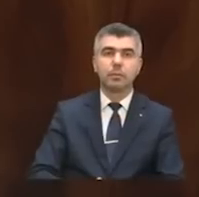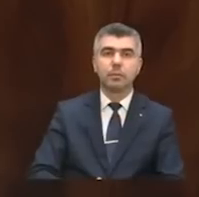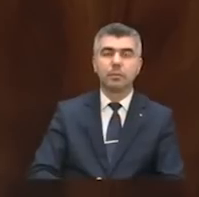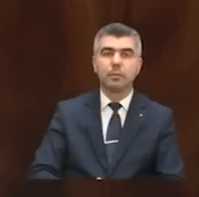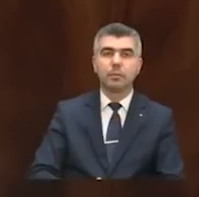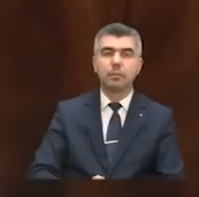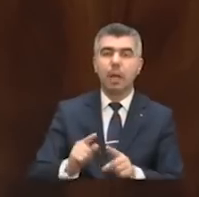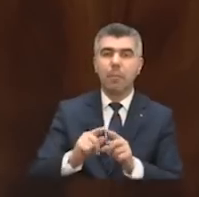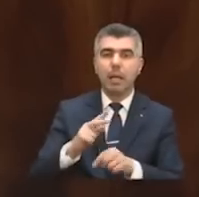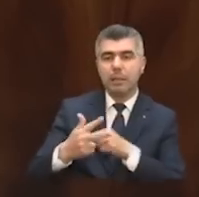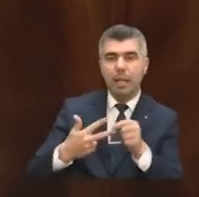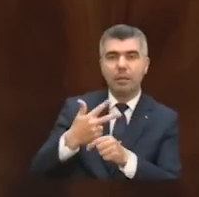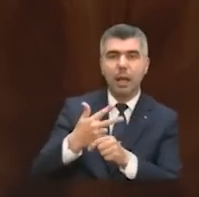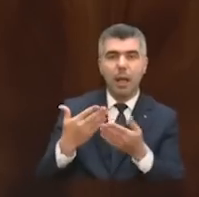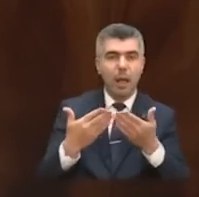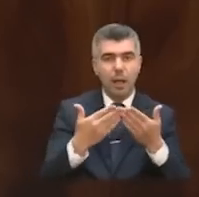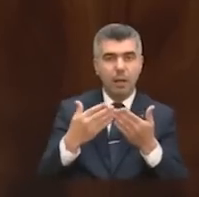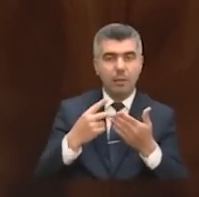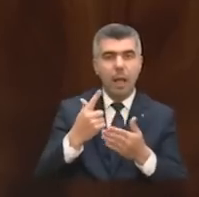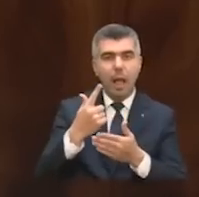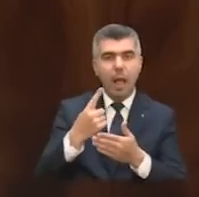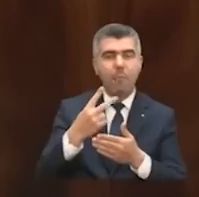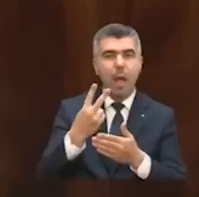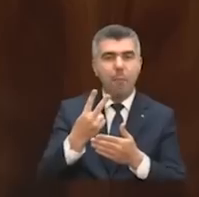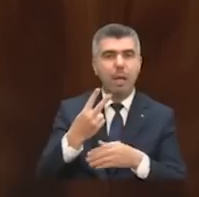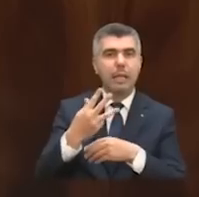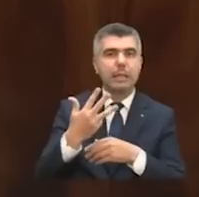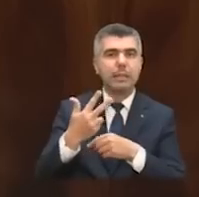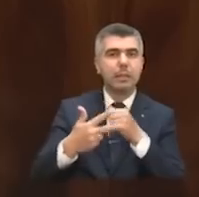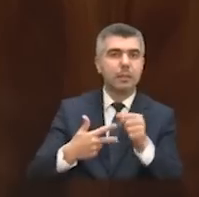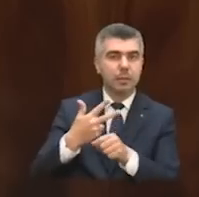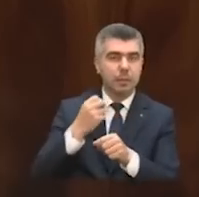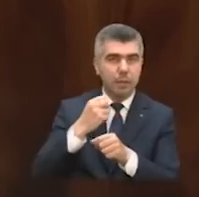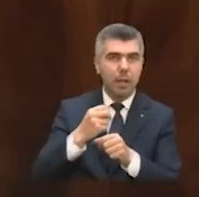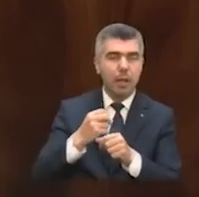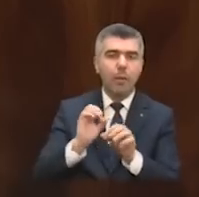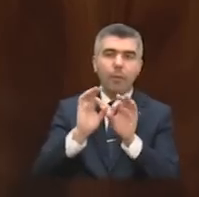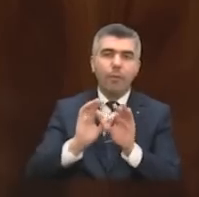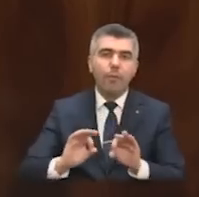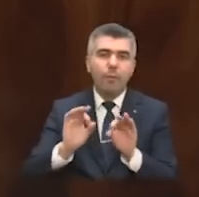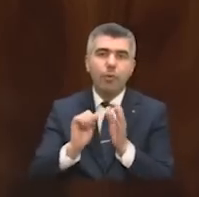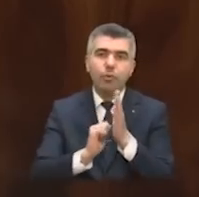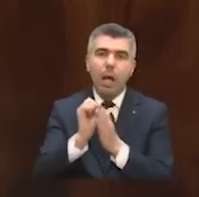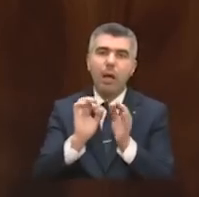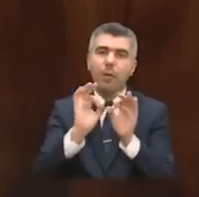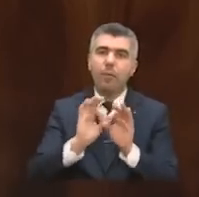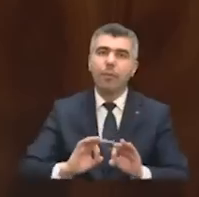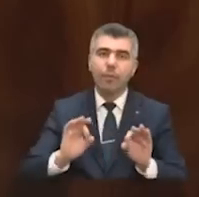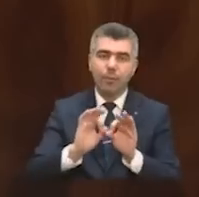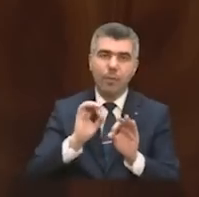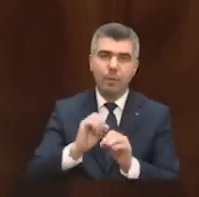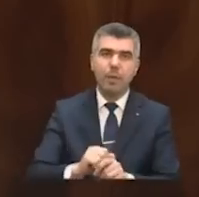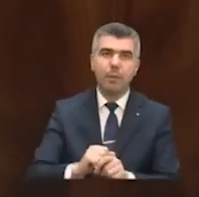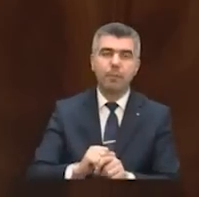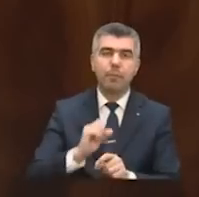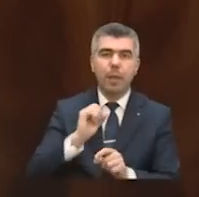لي ليسونس. دابا بلي غادي دير عام ولا عامين ولا ثلاث سنين، كاين حتى اللي ما توفقش وما نجحش باش